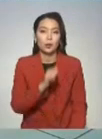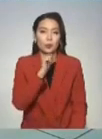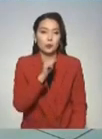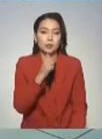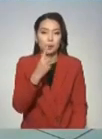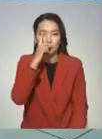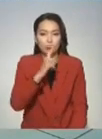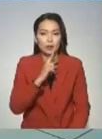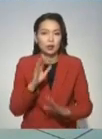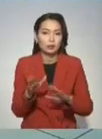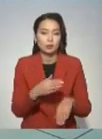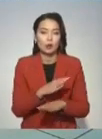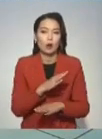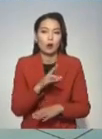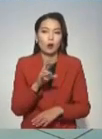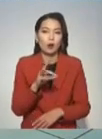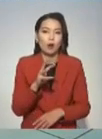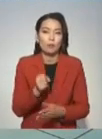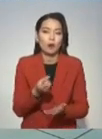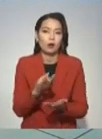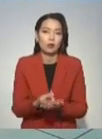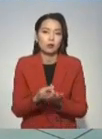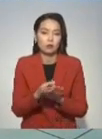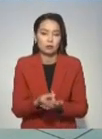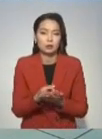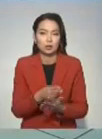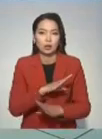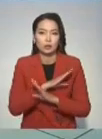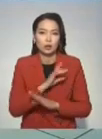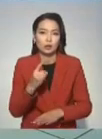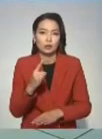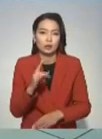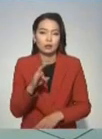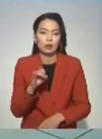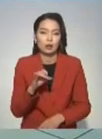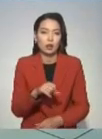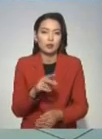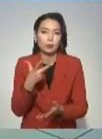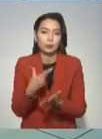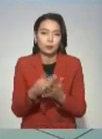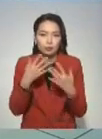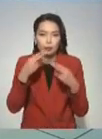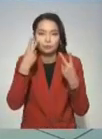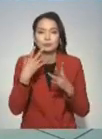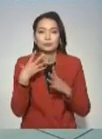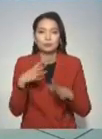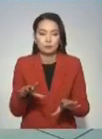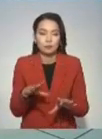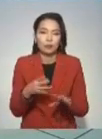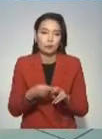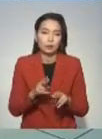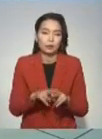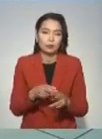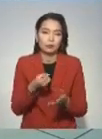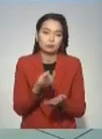Қостанайда бір айдан бері комада жатқан сәби көз жұмды. Наркоздан оянбаған күйі қаза тапқан баланың өліміне қатысты тергеу басталды.